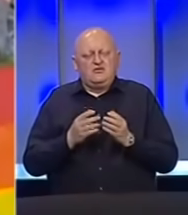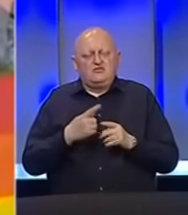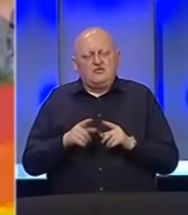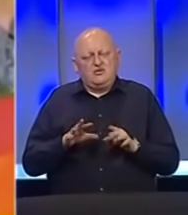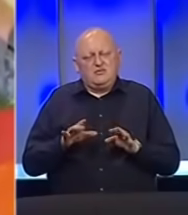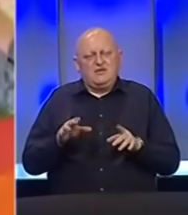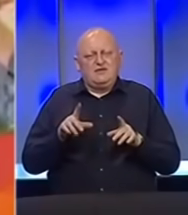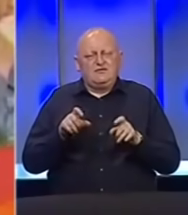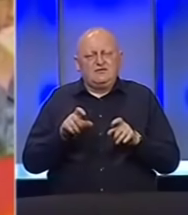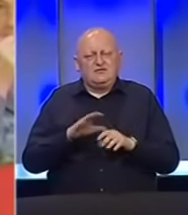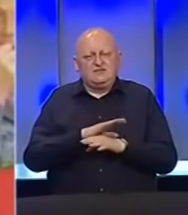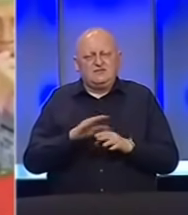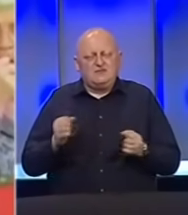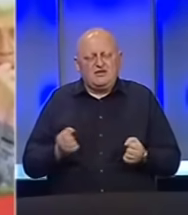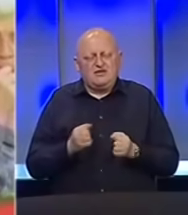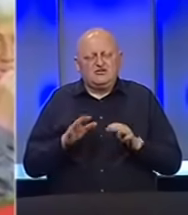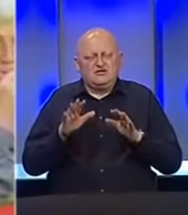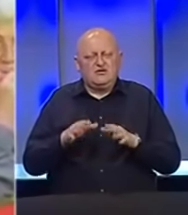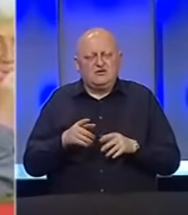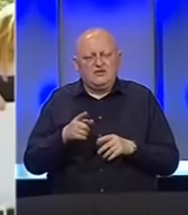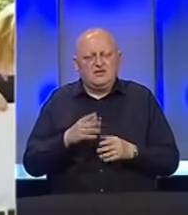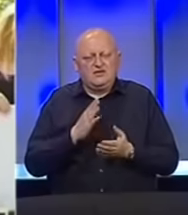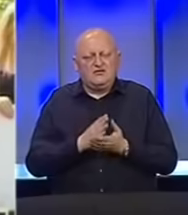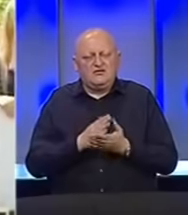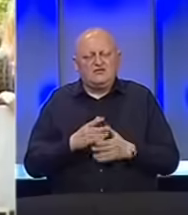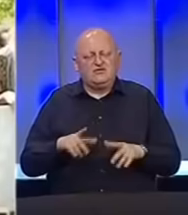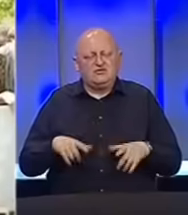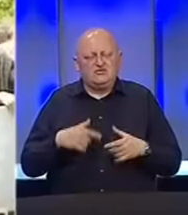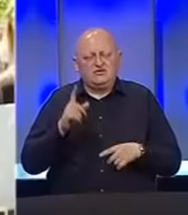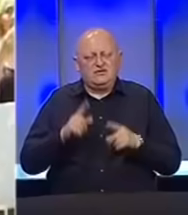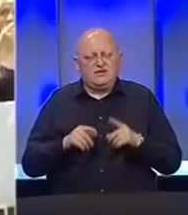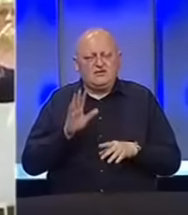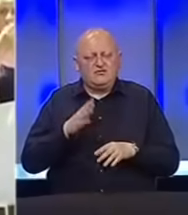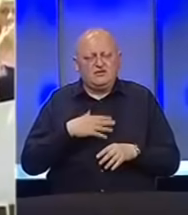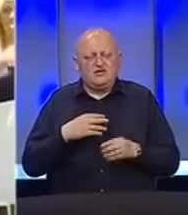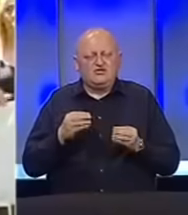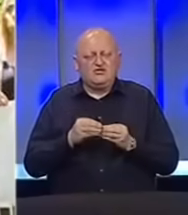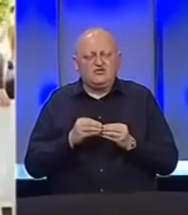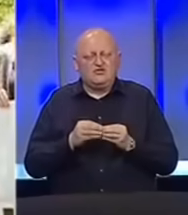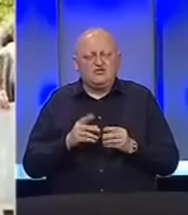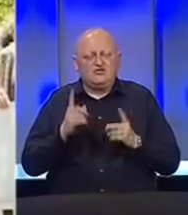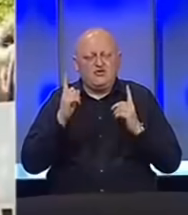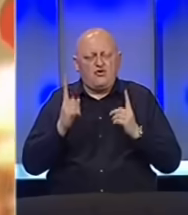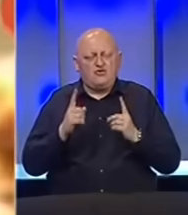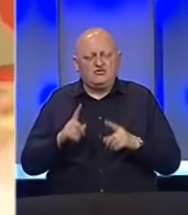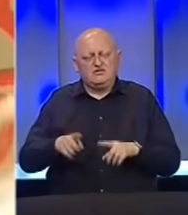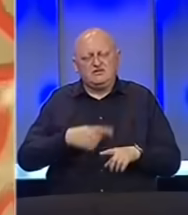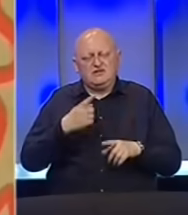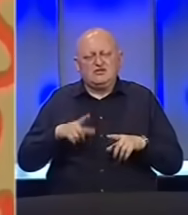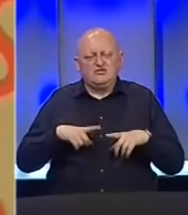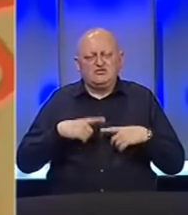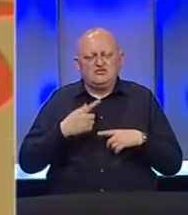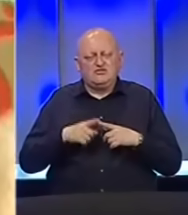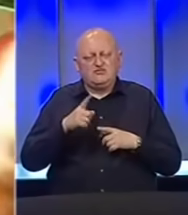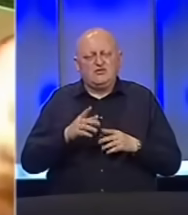pandemije koronavirusa svima teško pada, a na takav način života neki pripadnici naše zajednice osuđeni su cijeli njihov život